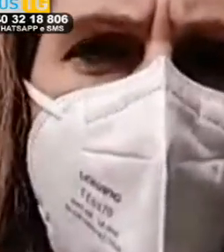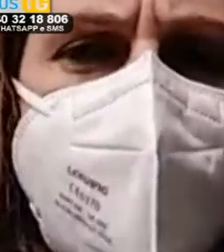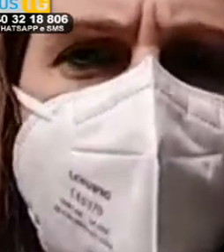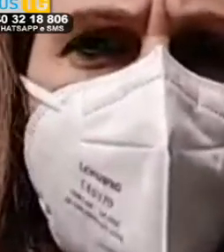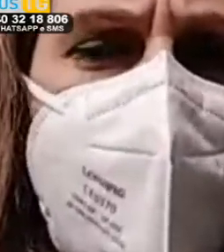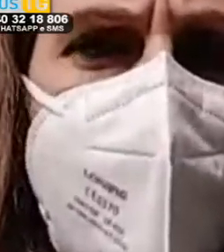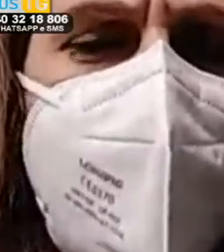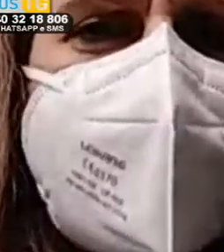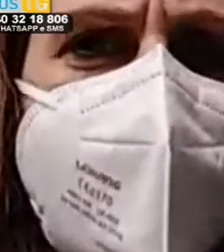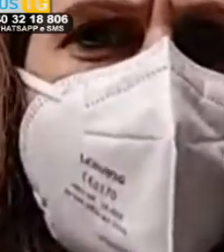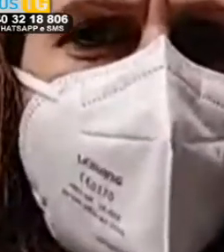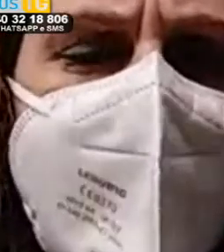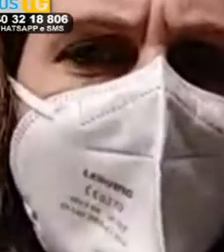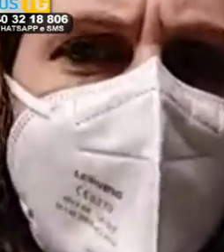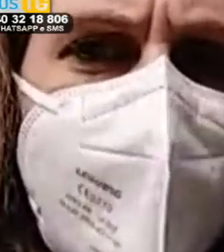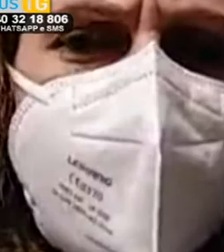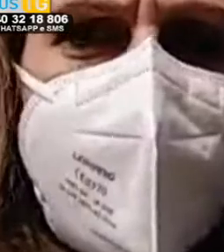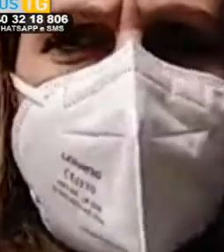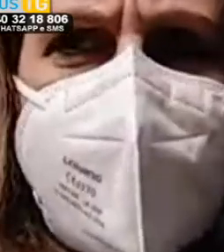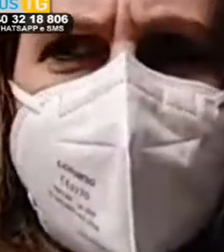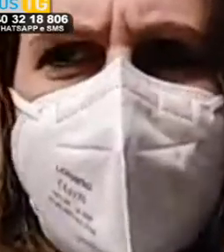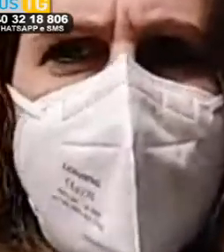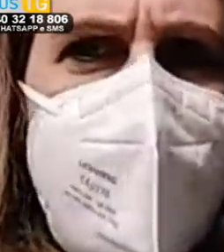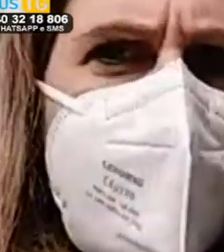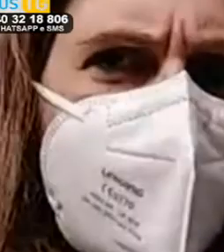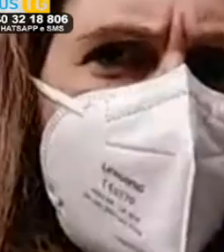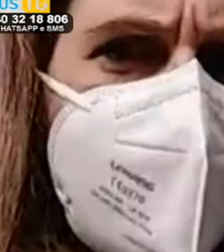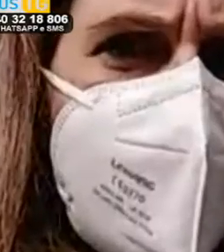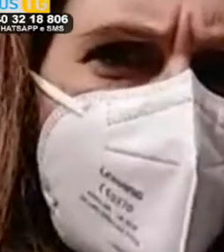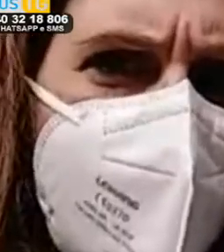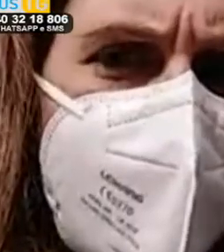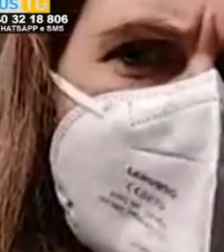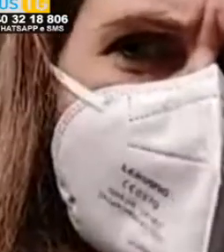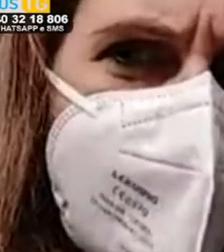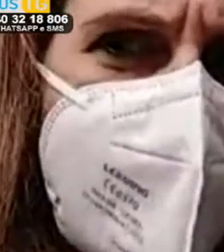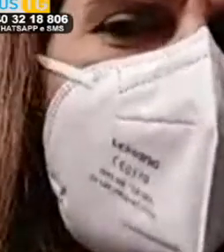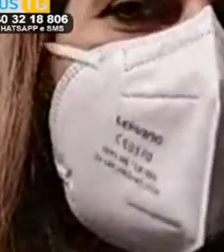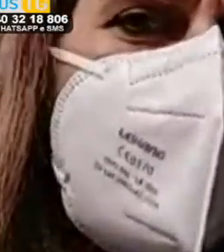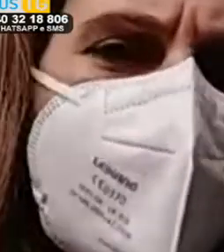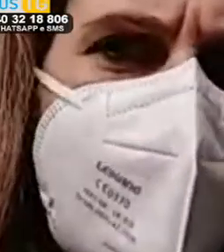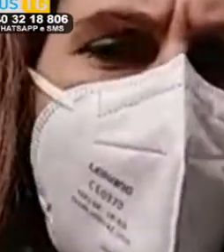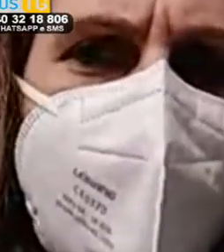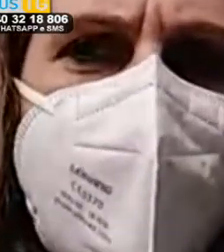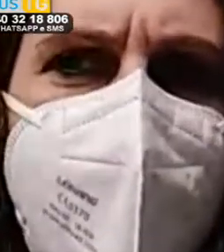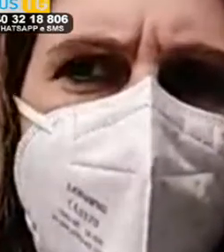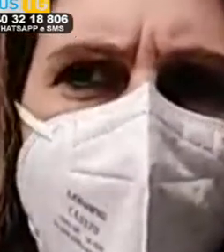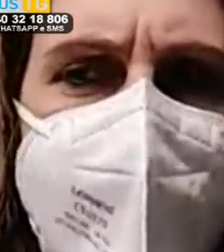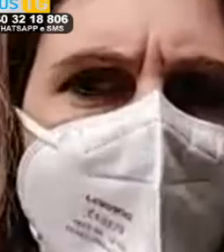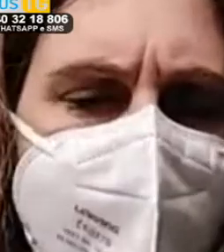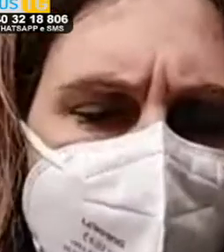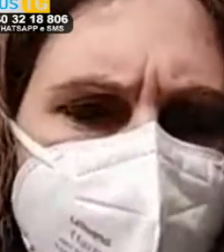anche pasticceri hanno aderito a questa iniziativa aprendo un giorno in cui non si poteva aprire,